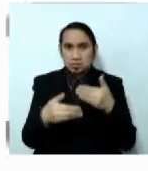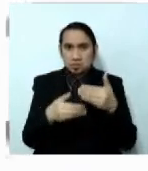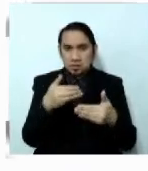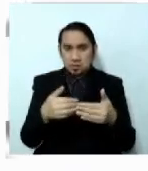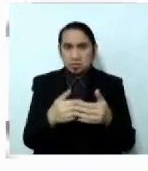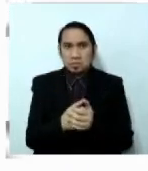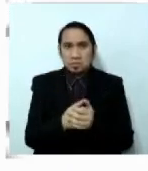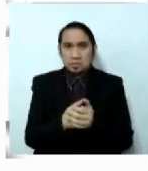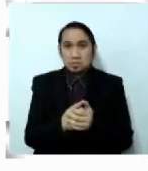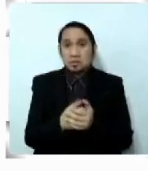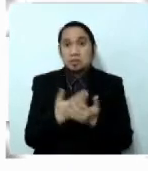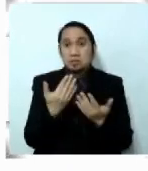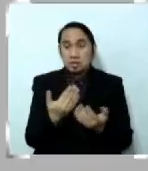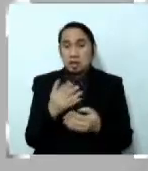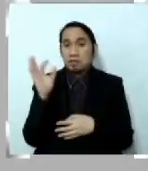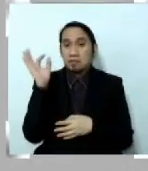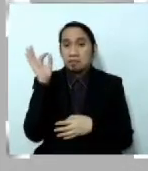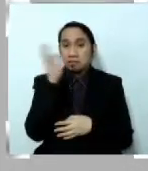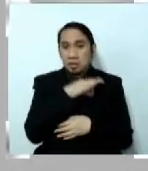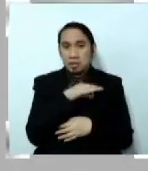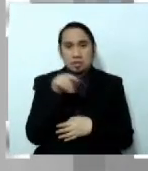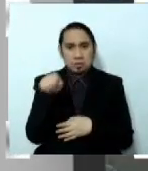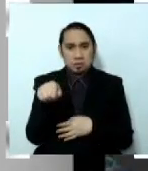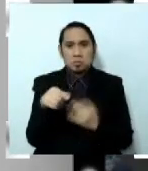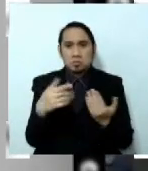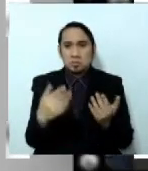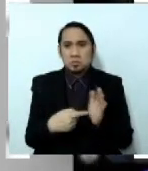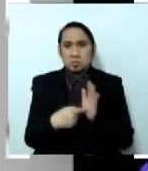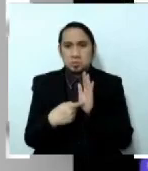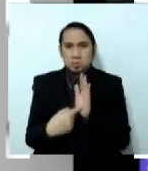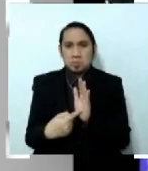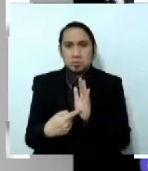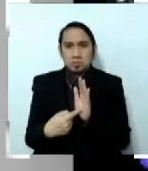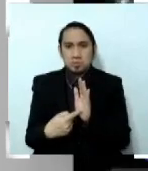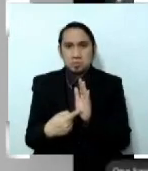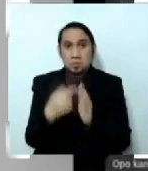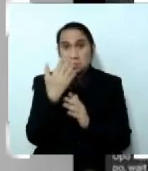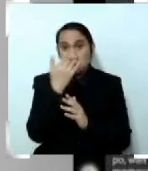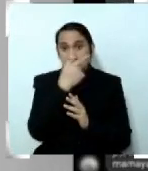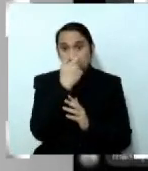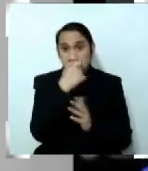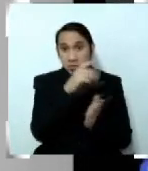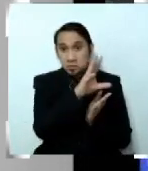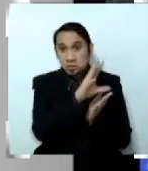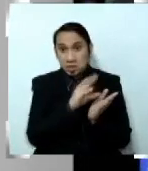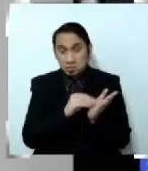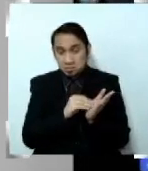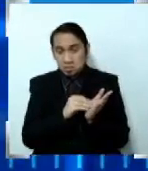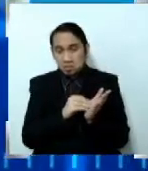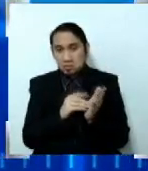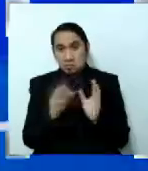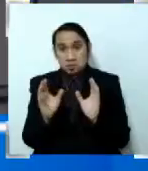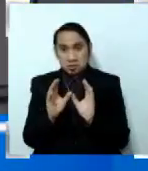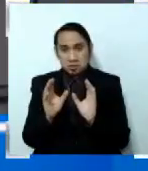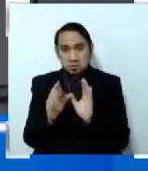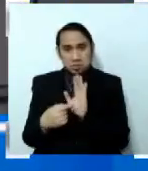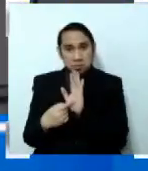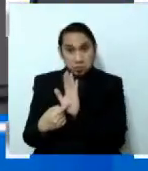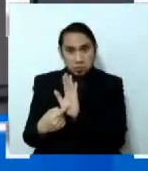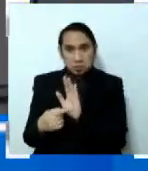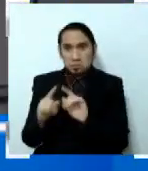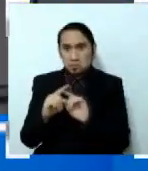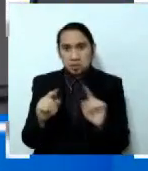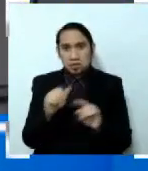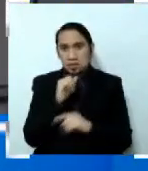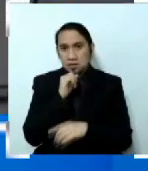ang binibentang non-appearance certificate, bagamat kinopya umano ang certificate nila, di raw ito totoo. Hindi po totoo